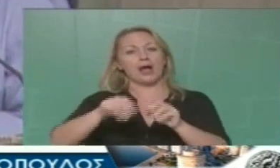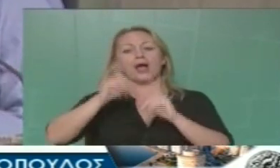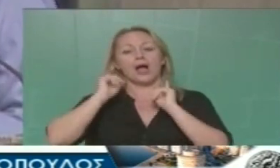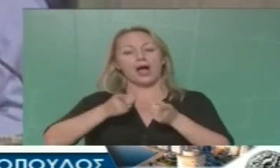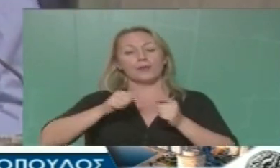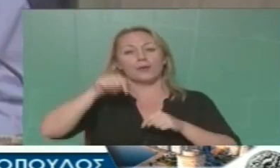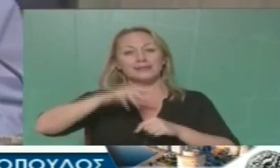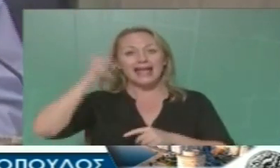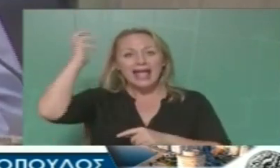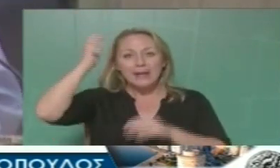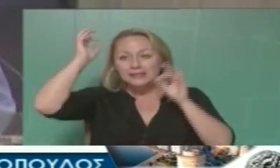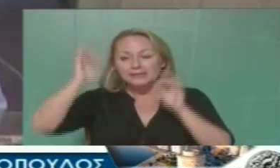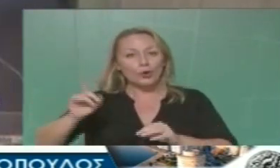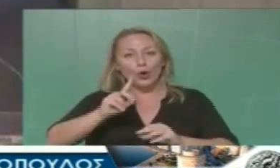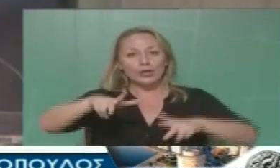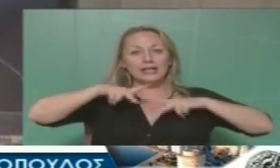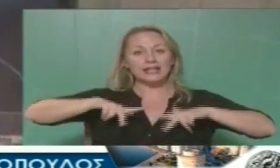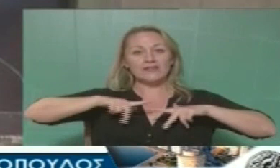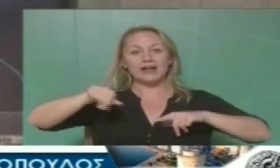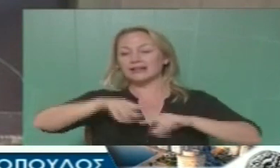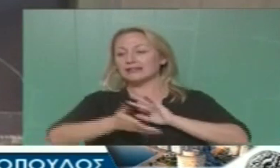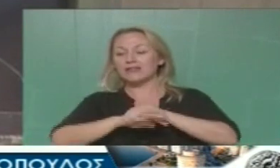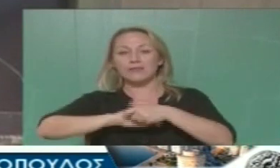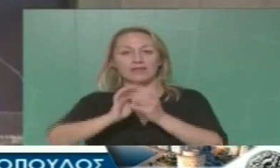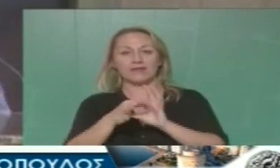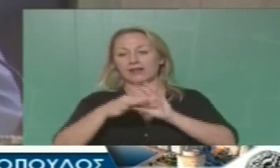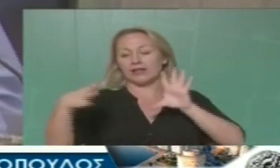ότι είναι επιστημονικό και όχι κυβερνητικό όργανο καμιάς κυβέρνησης.